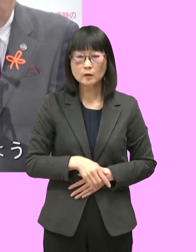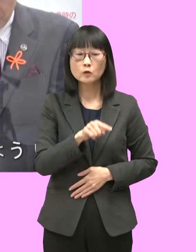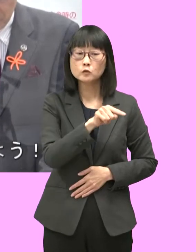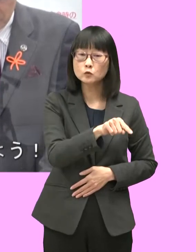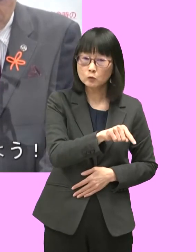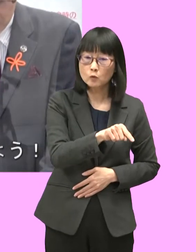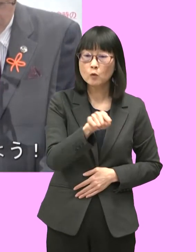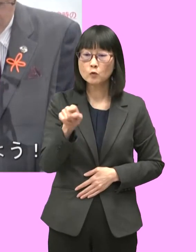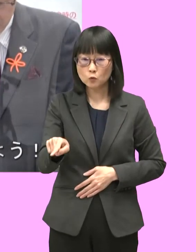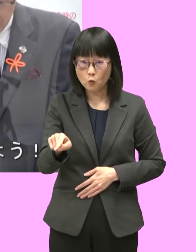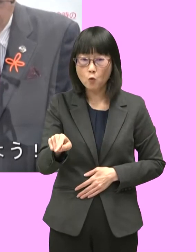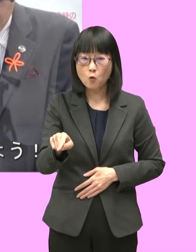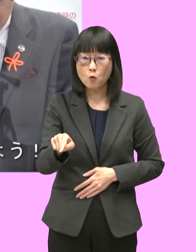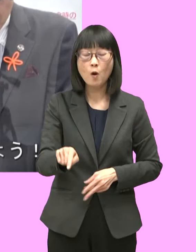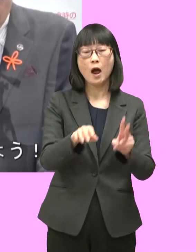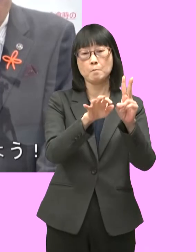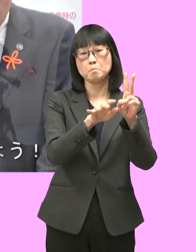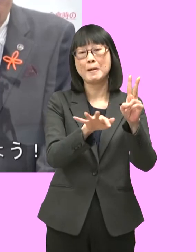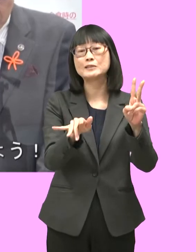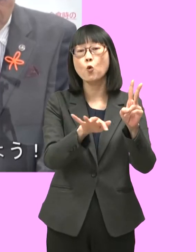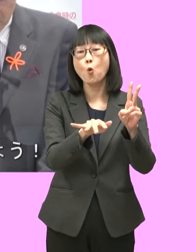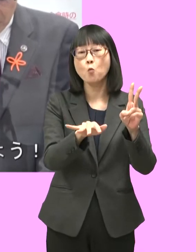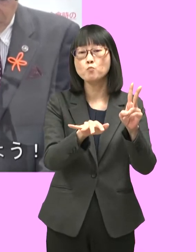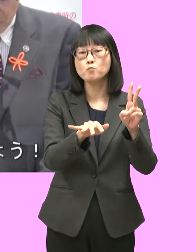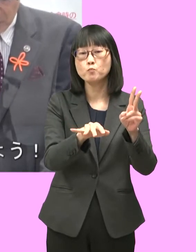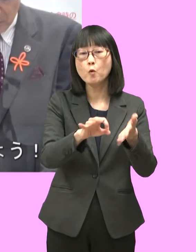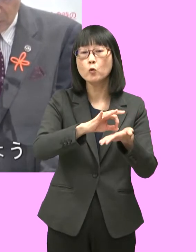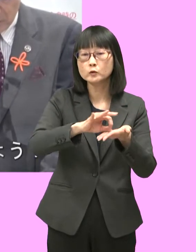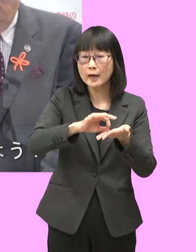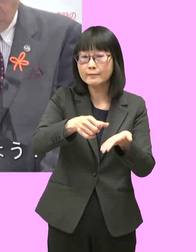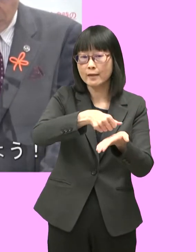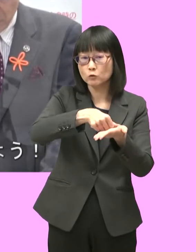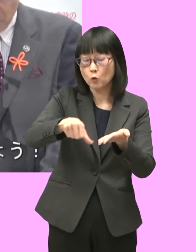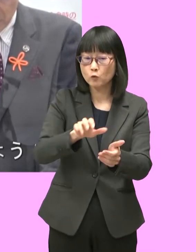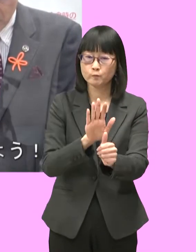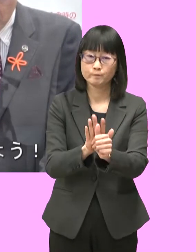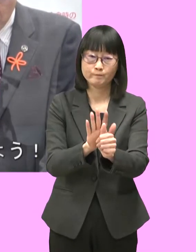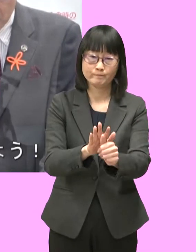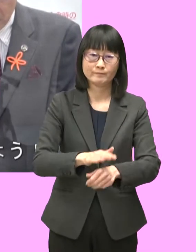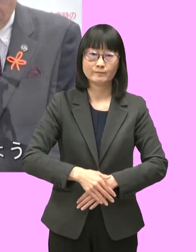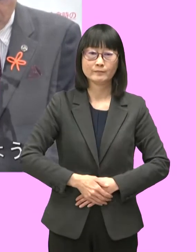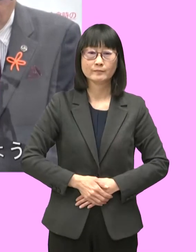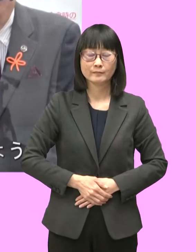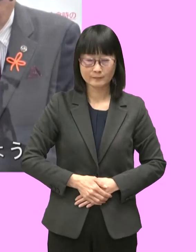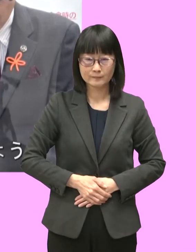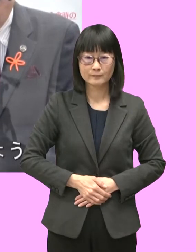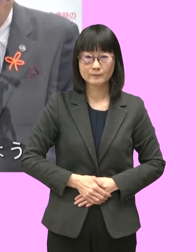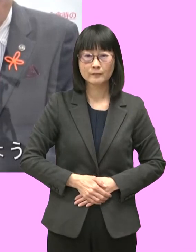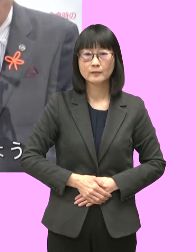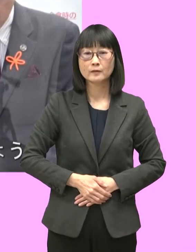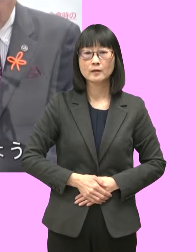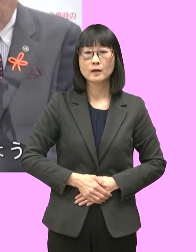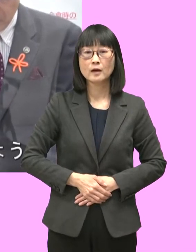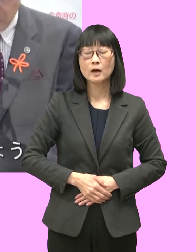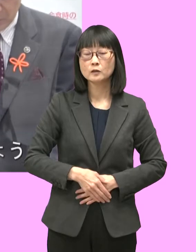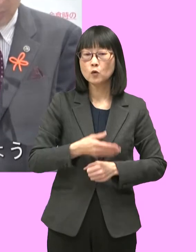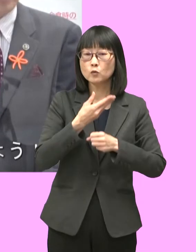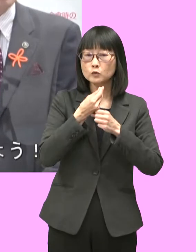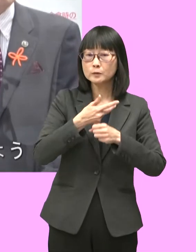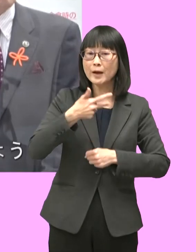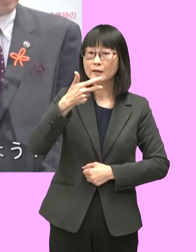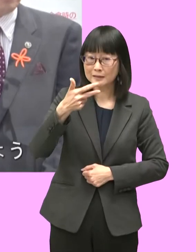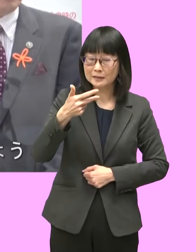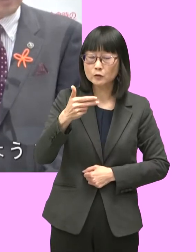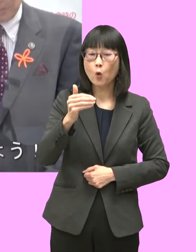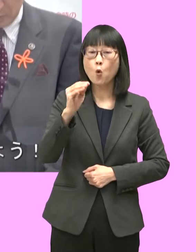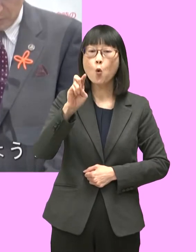登録のサポートをいたします。それから、市のマイナンバーカードコールセンターで、情報提